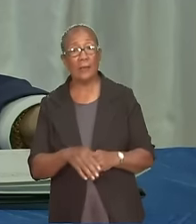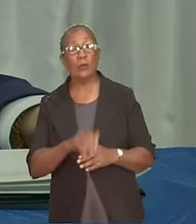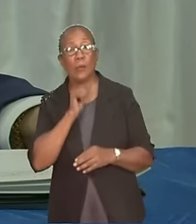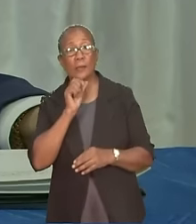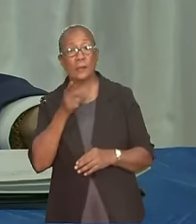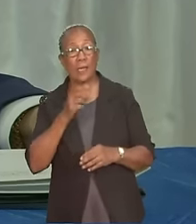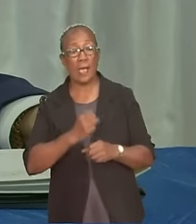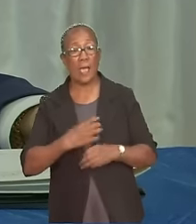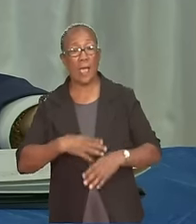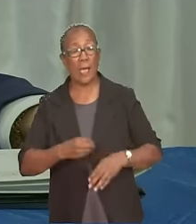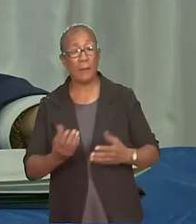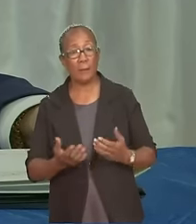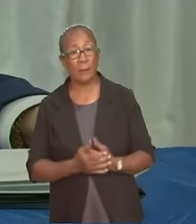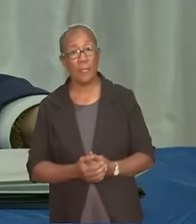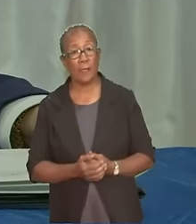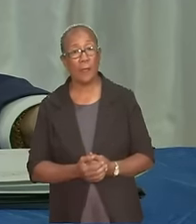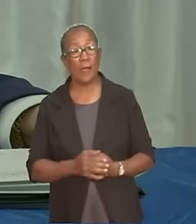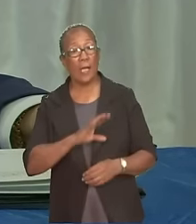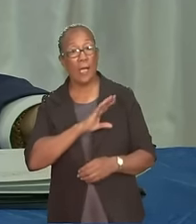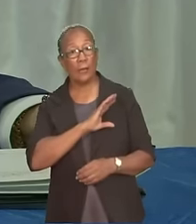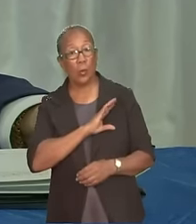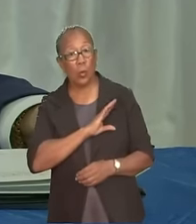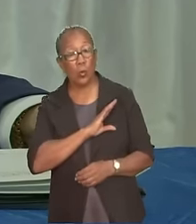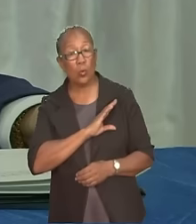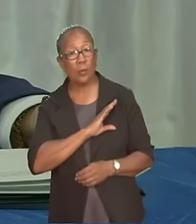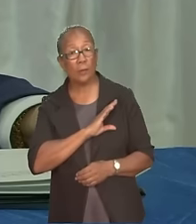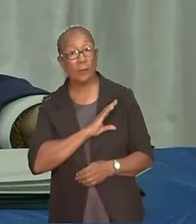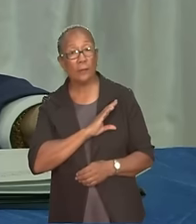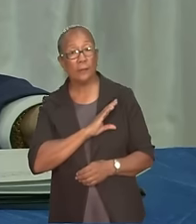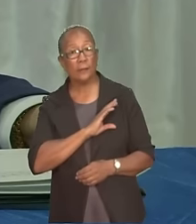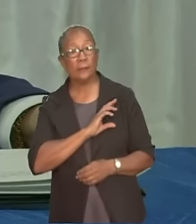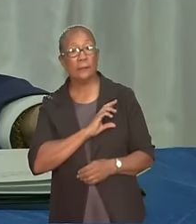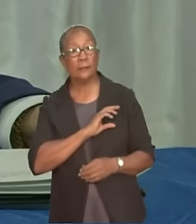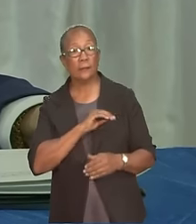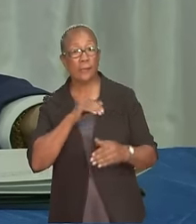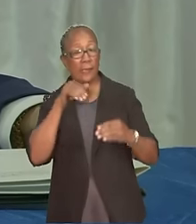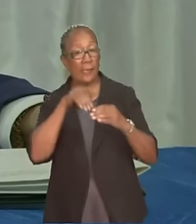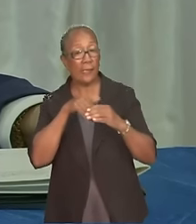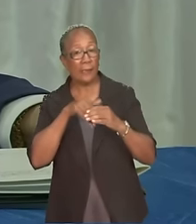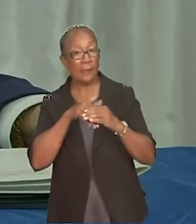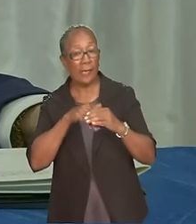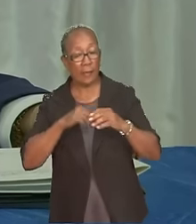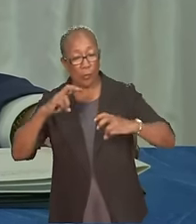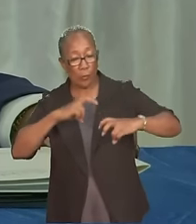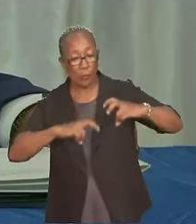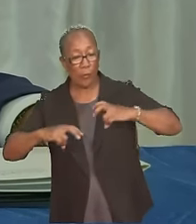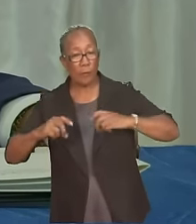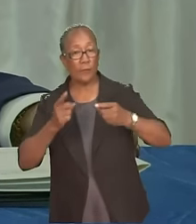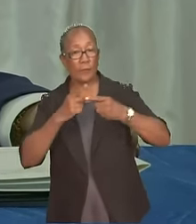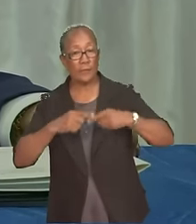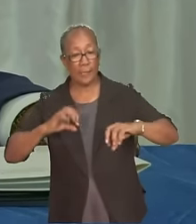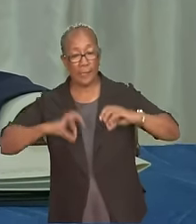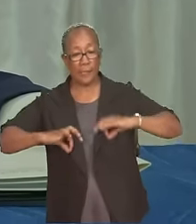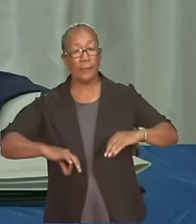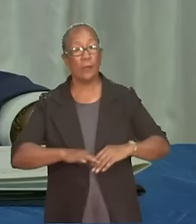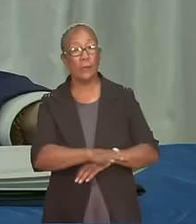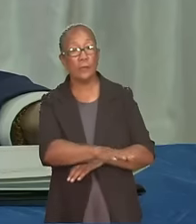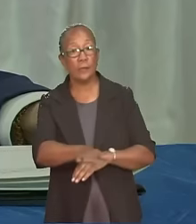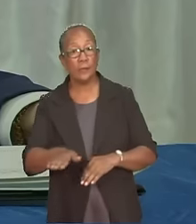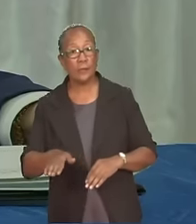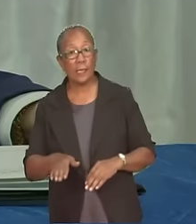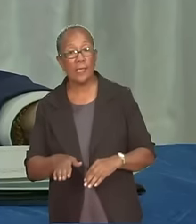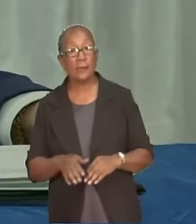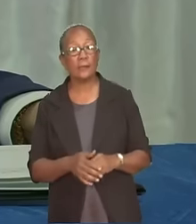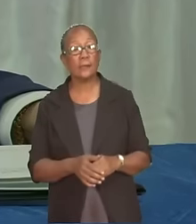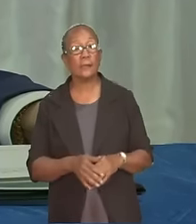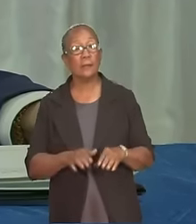hebt. En ook de interne controles op de verschillende ministeries, die zijn allemaal zwak uitgerust. Dus ik